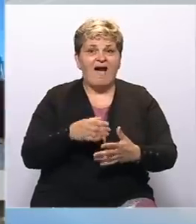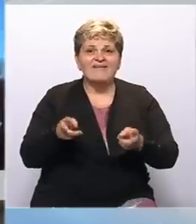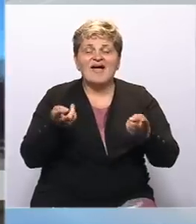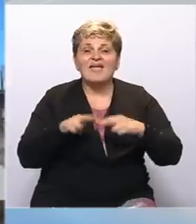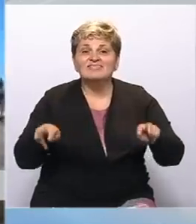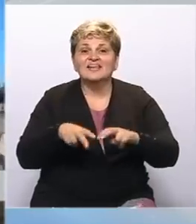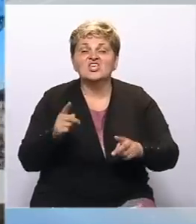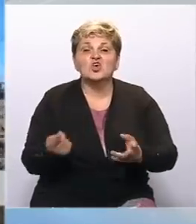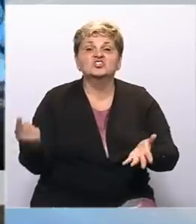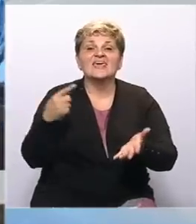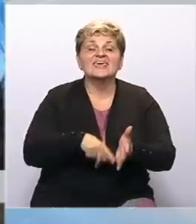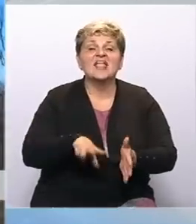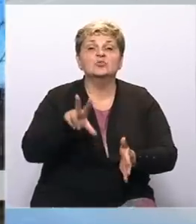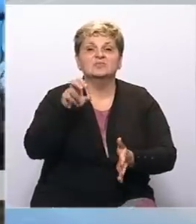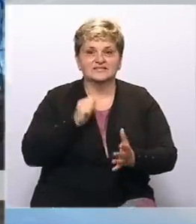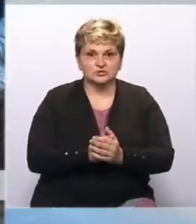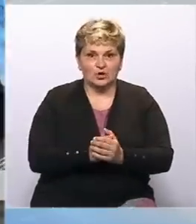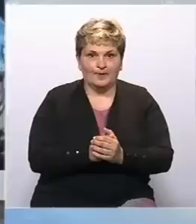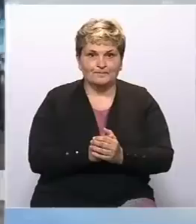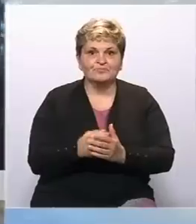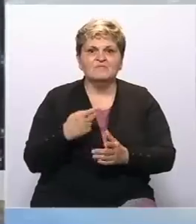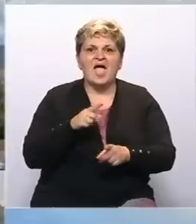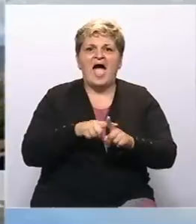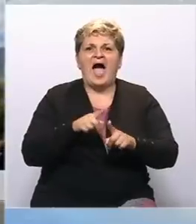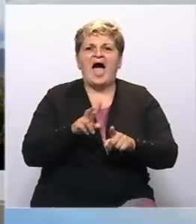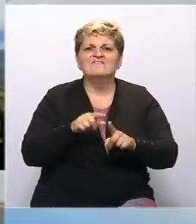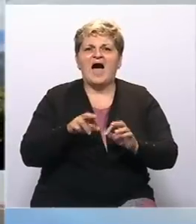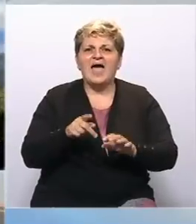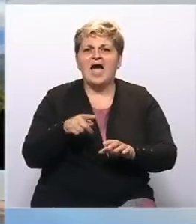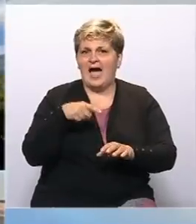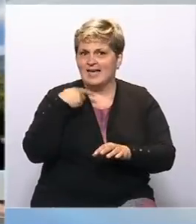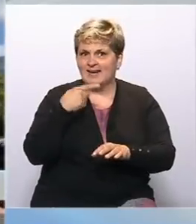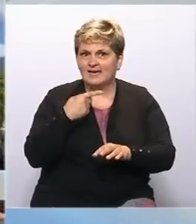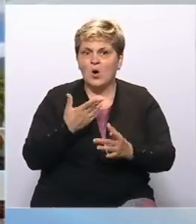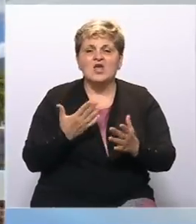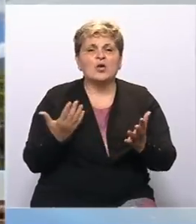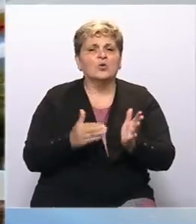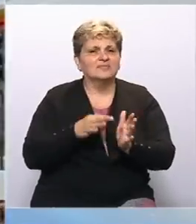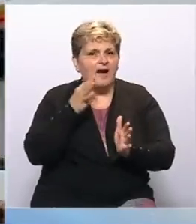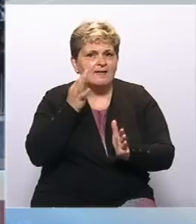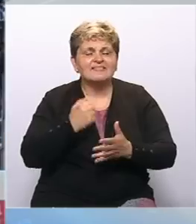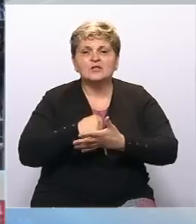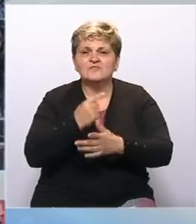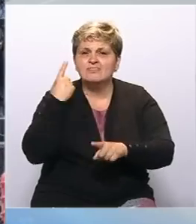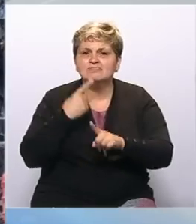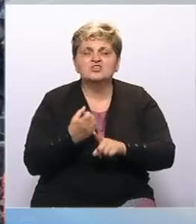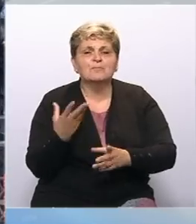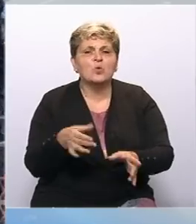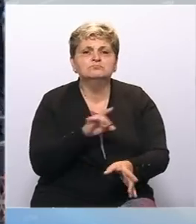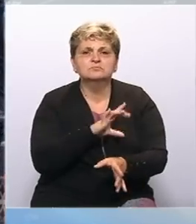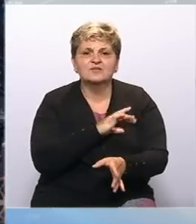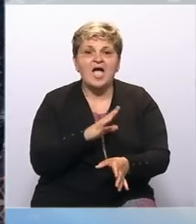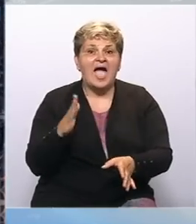se traga za njih 1300. Guverner Havaja, Josh Green, je rekao da će trebati još nekoliko dana da utvrdi tačan broj